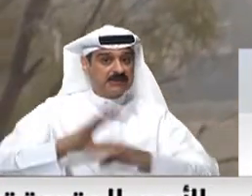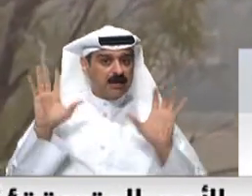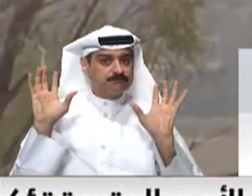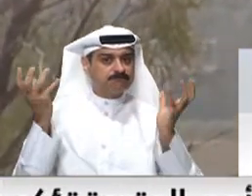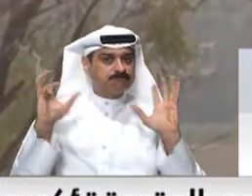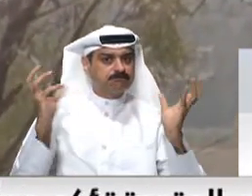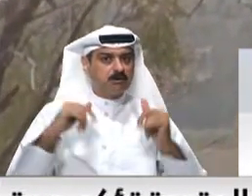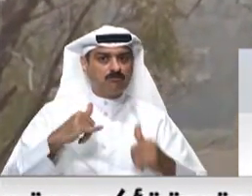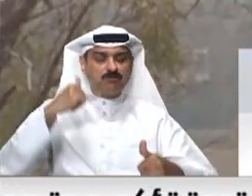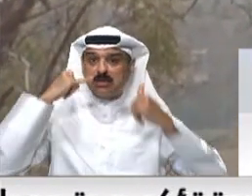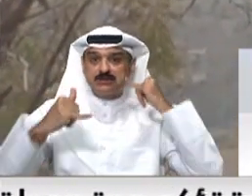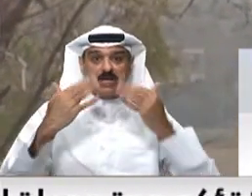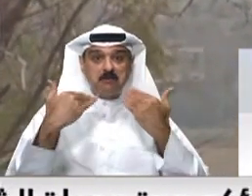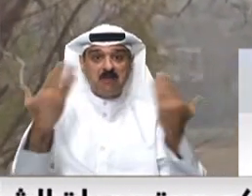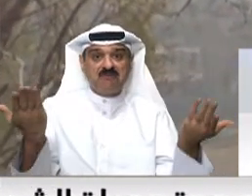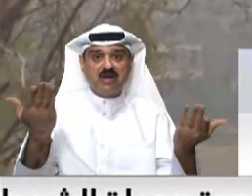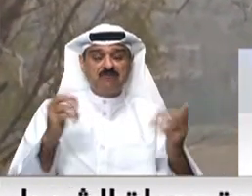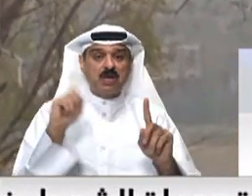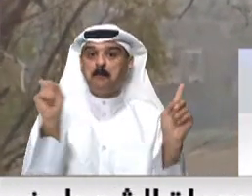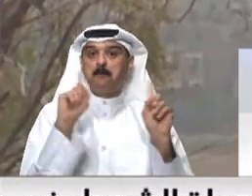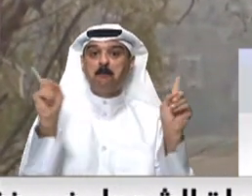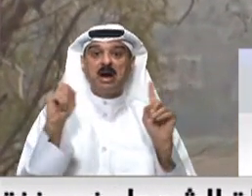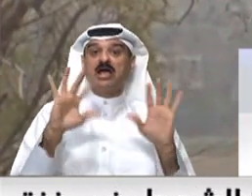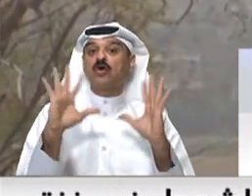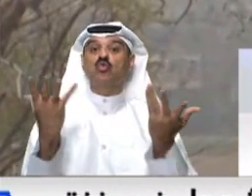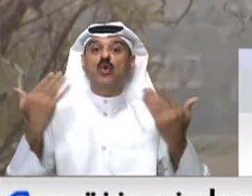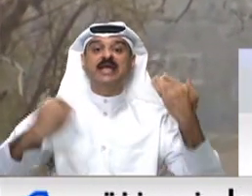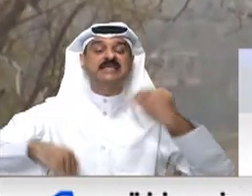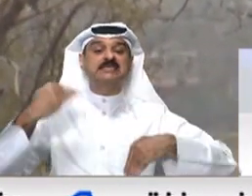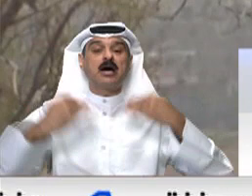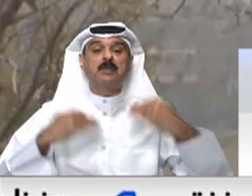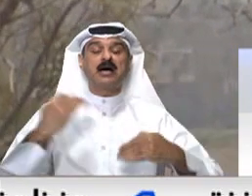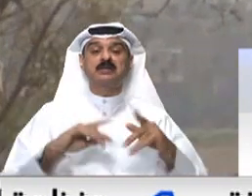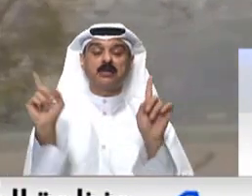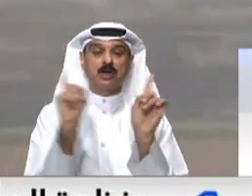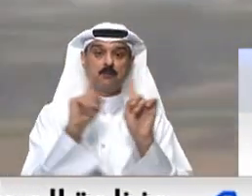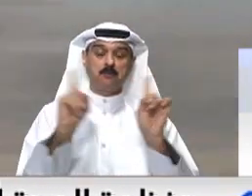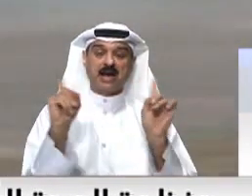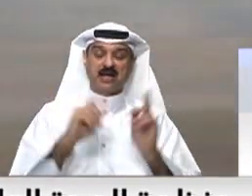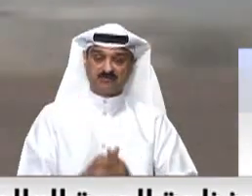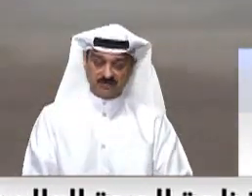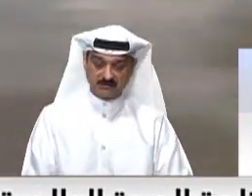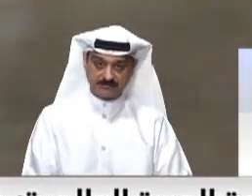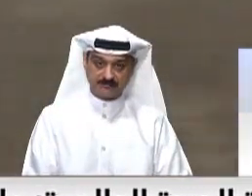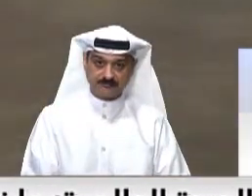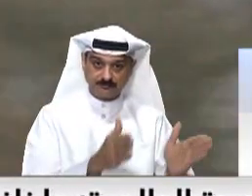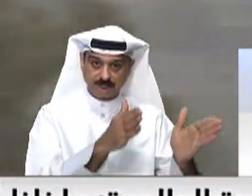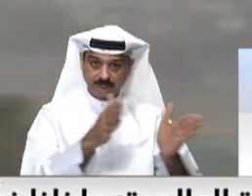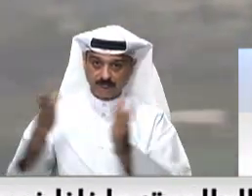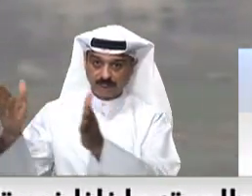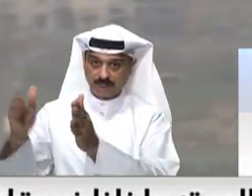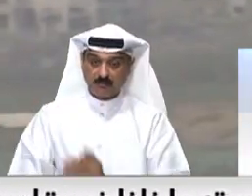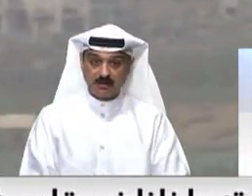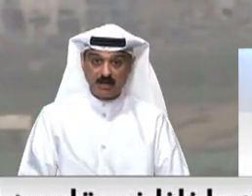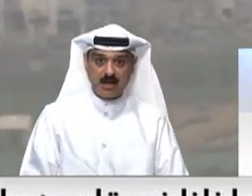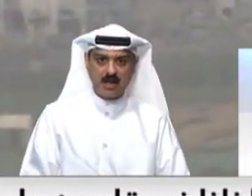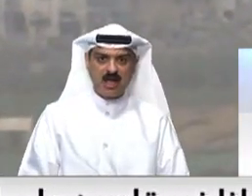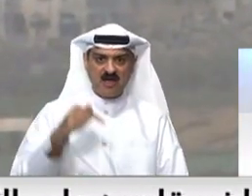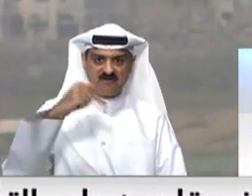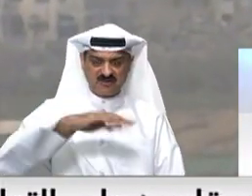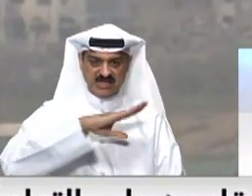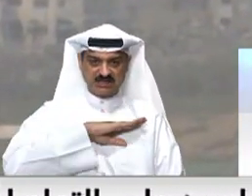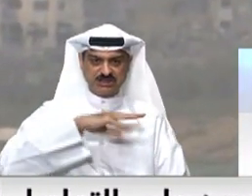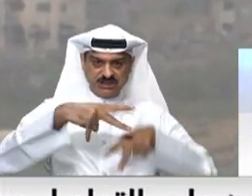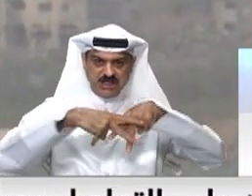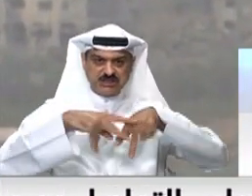تلقي الاتصالات بخصوص الغارات المستمرة ومواقع الاستهداف. كان هناك تقدم بري محدود من قبل